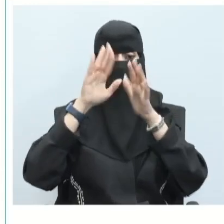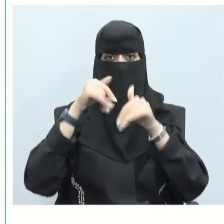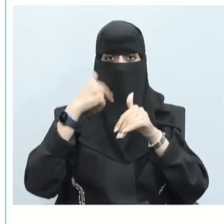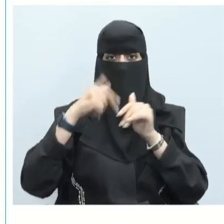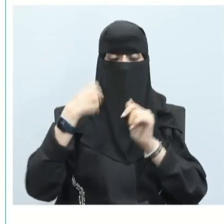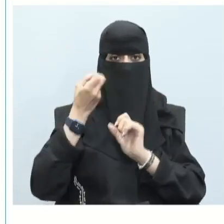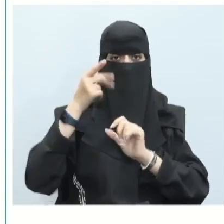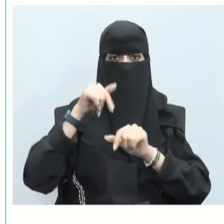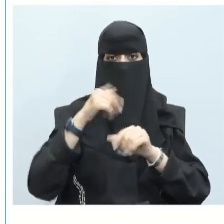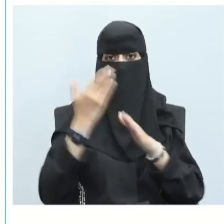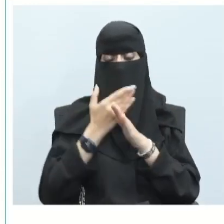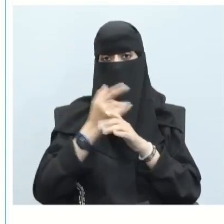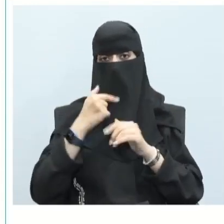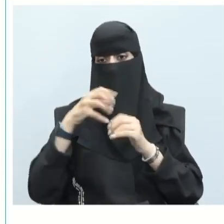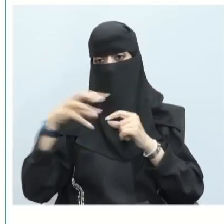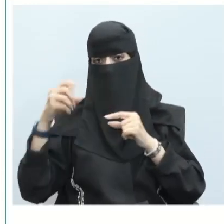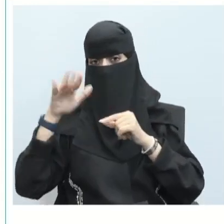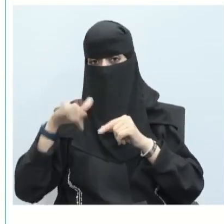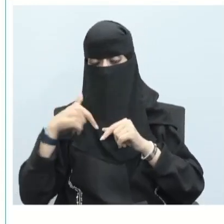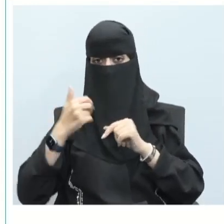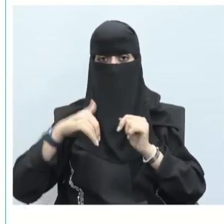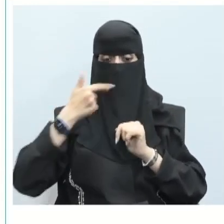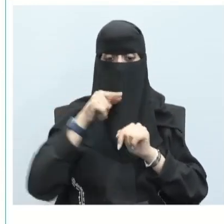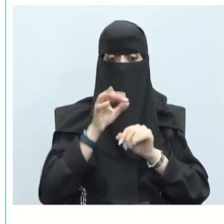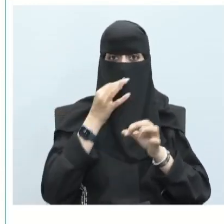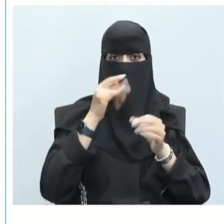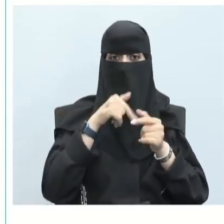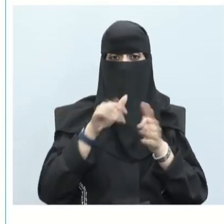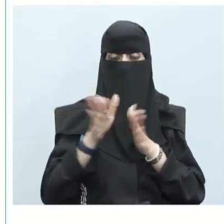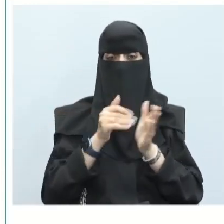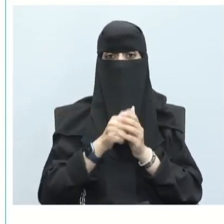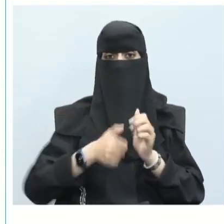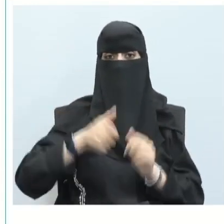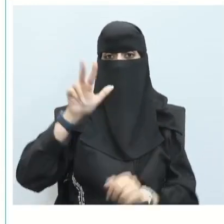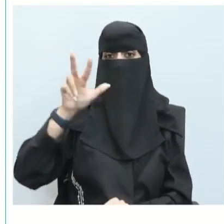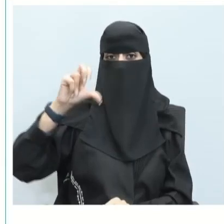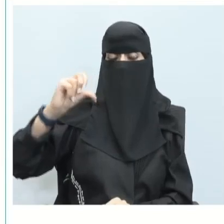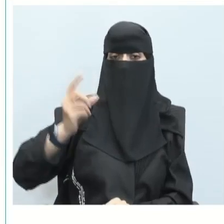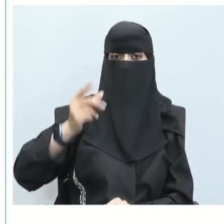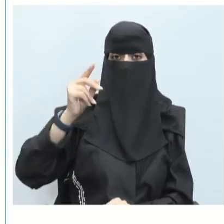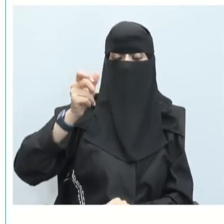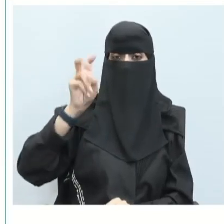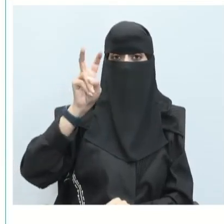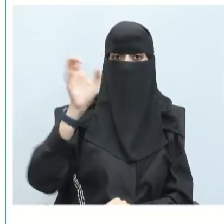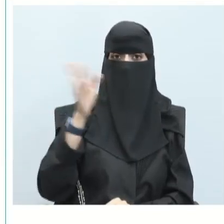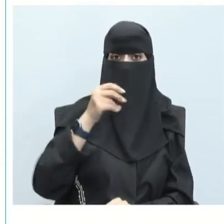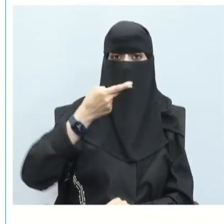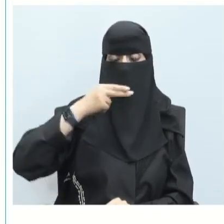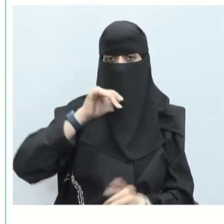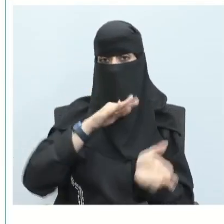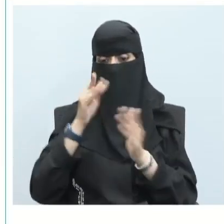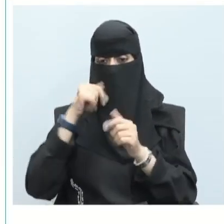عنها مصداقيتها مغالطه الاحراج الزائف الورطه الكاذبه وتدربنا عليها في الدروس